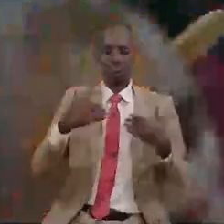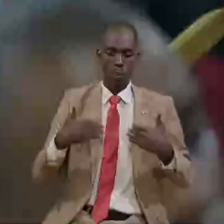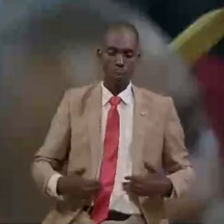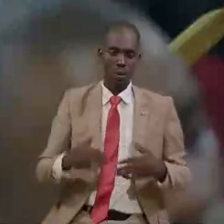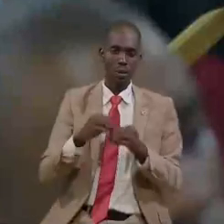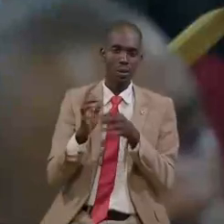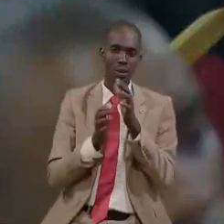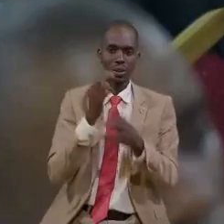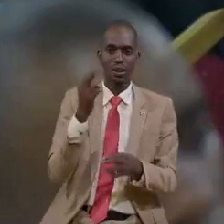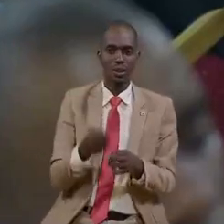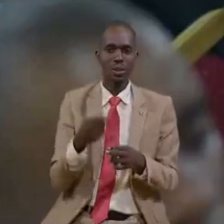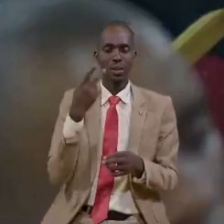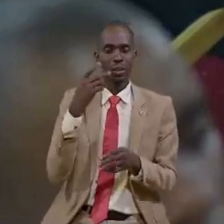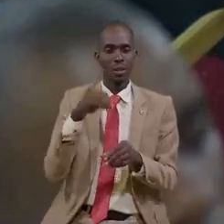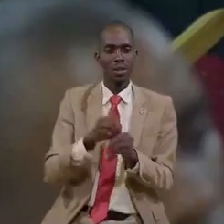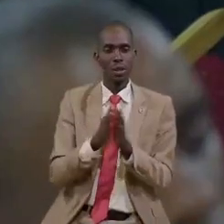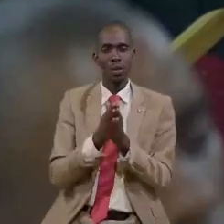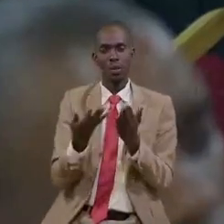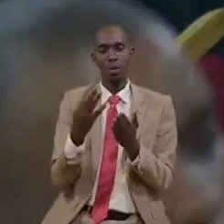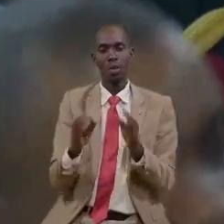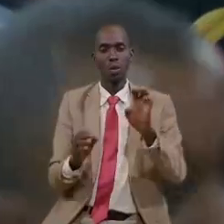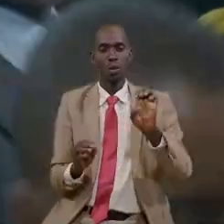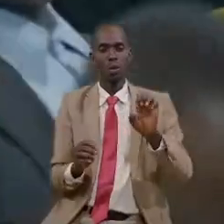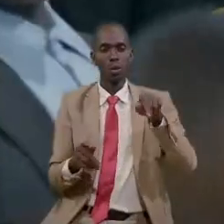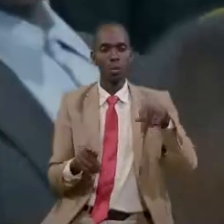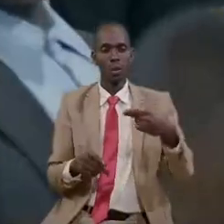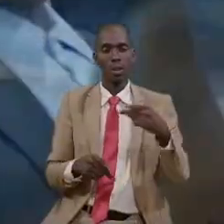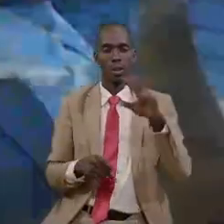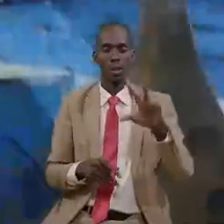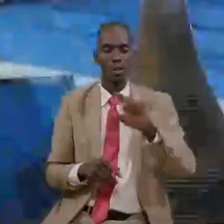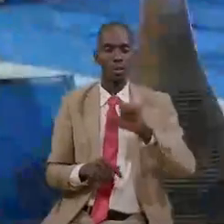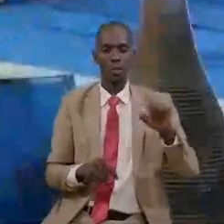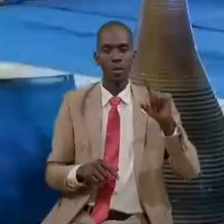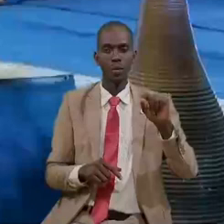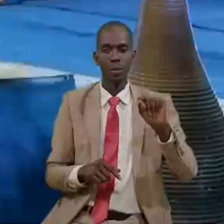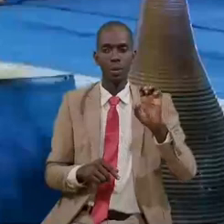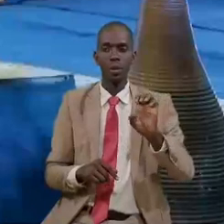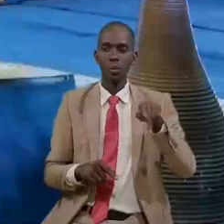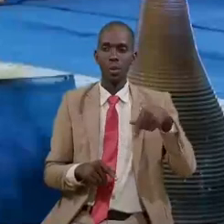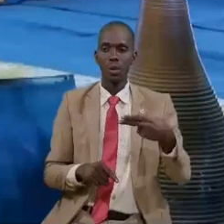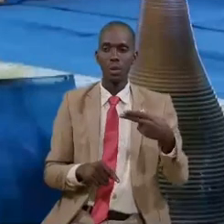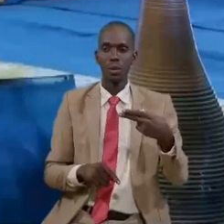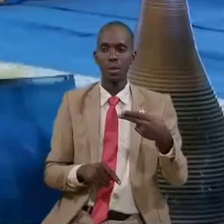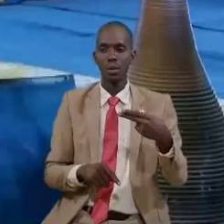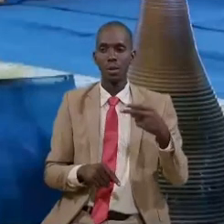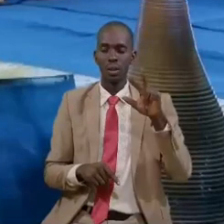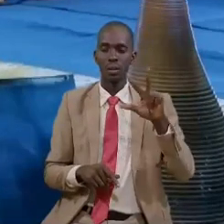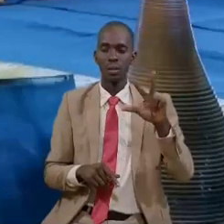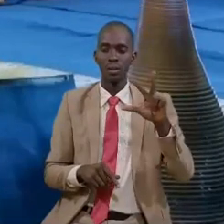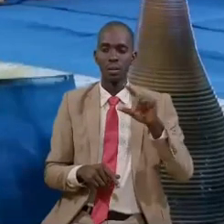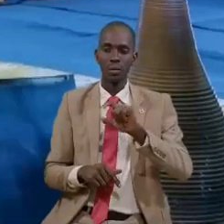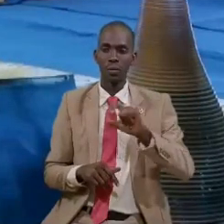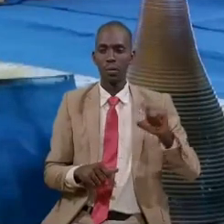votre organisme. Éphésiens au chapitre 3, Éphésiens 3,